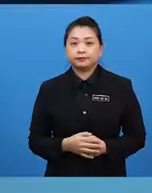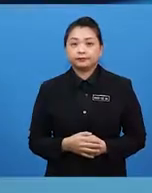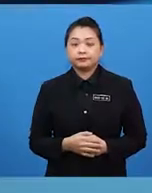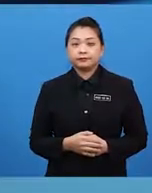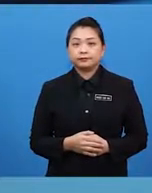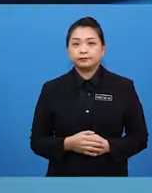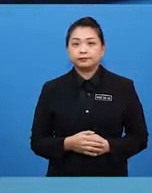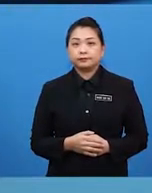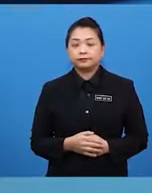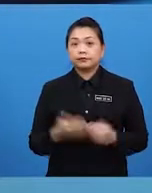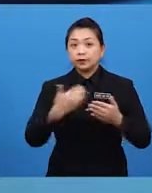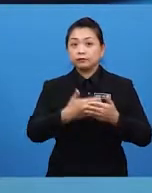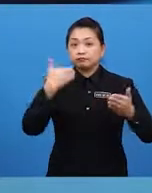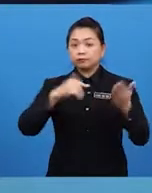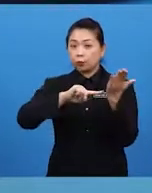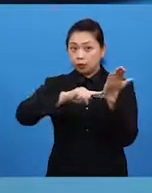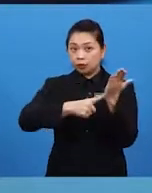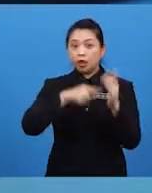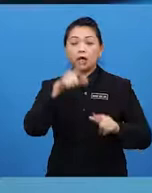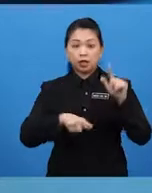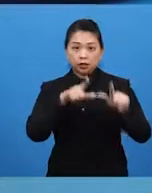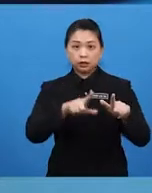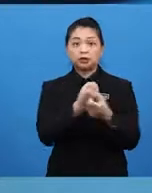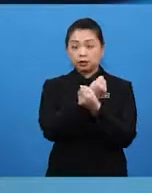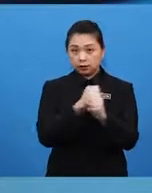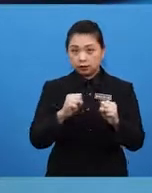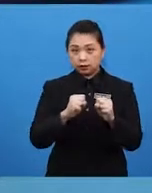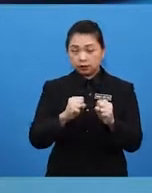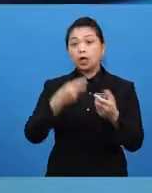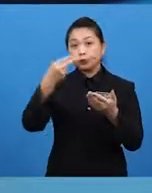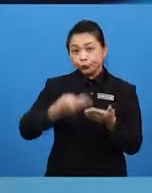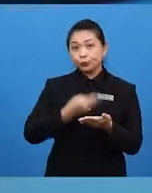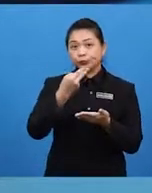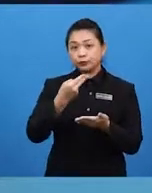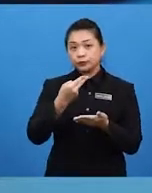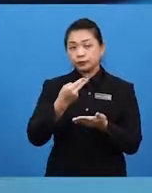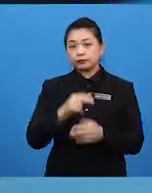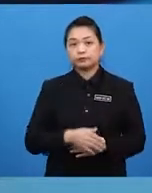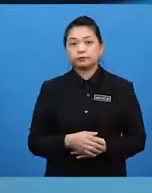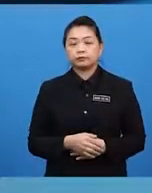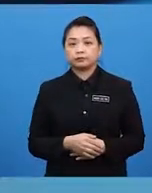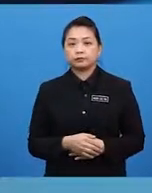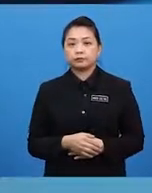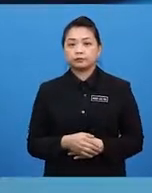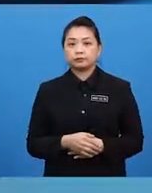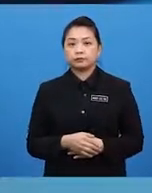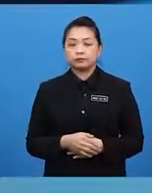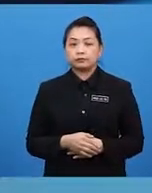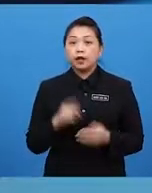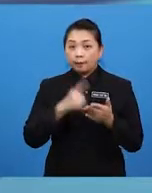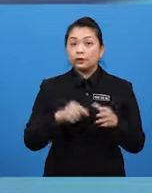Hai sebelum memulakan langkah menyediakan Supreme tinta white pra penyediaan yang boleh dilakukan